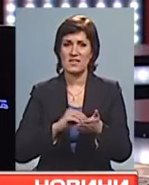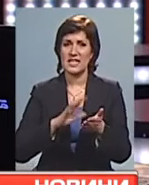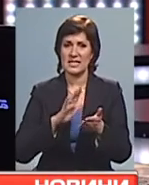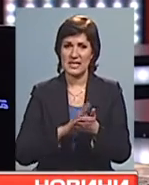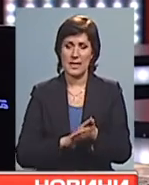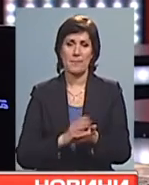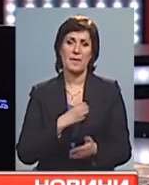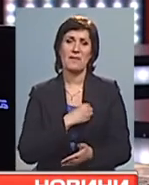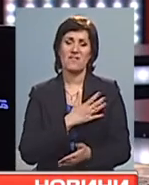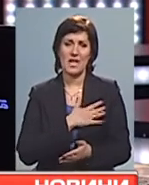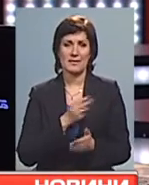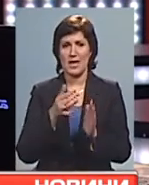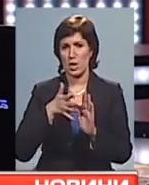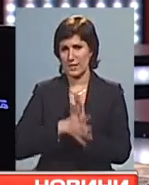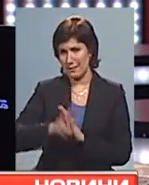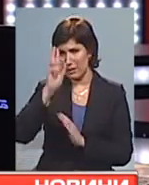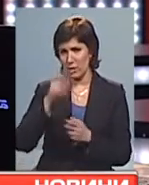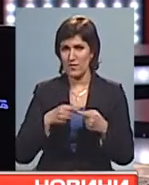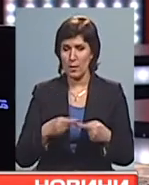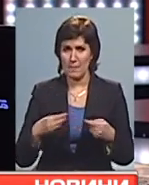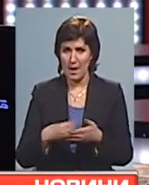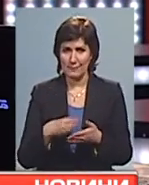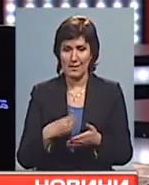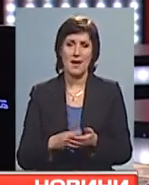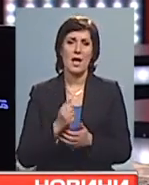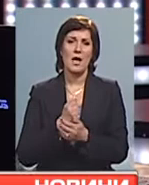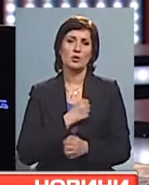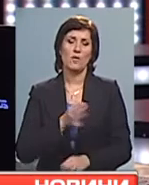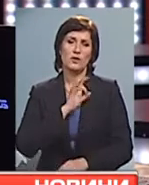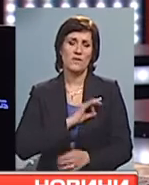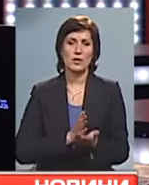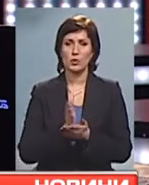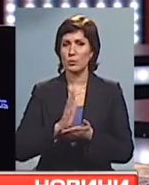статтями привласнення і розтрата державного майна, зловживання